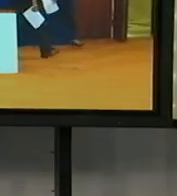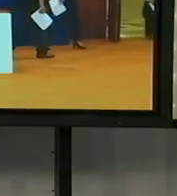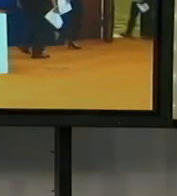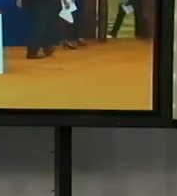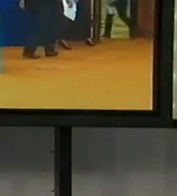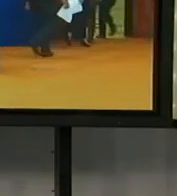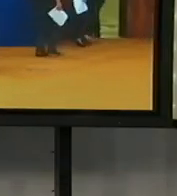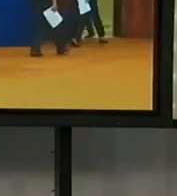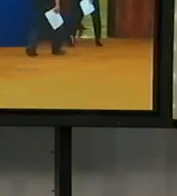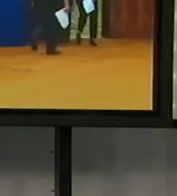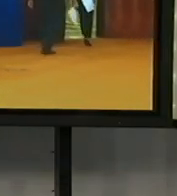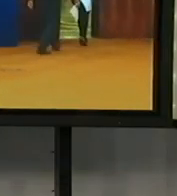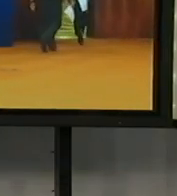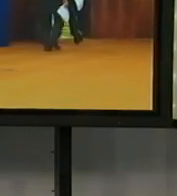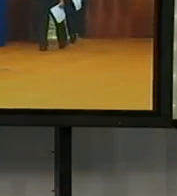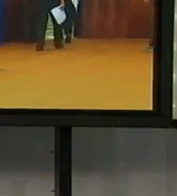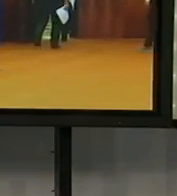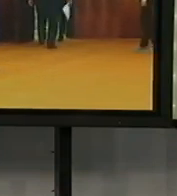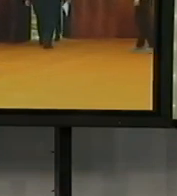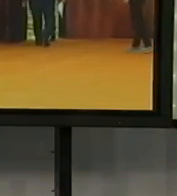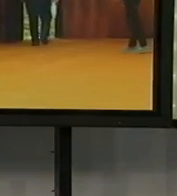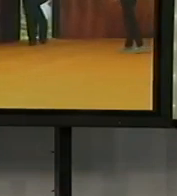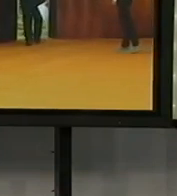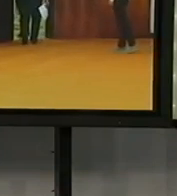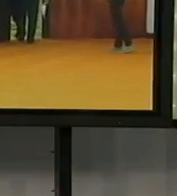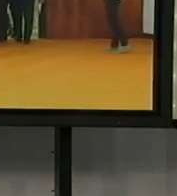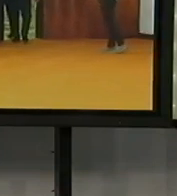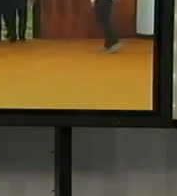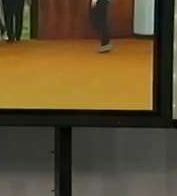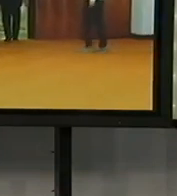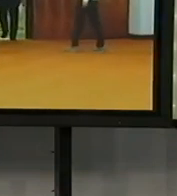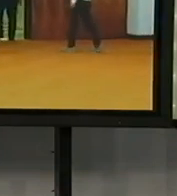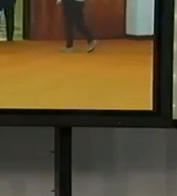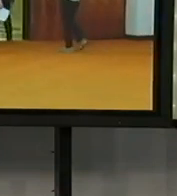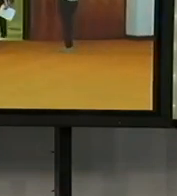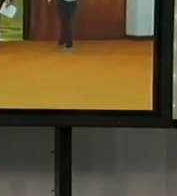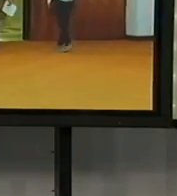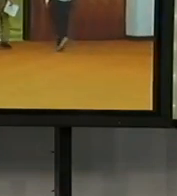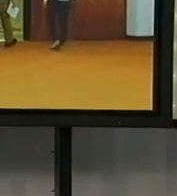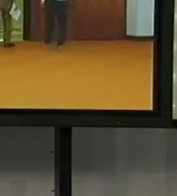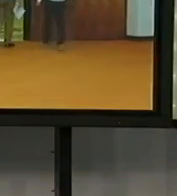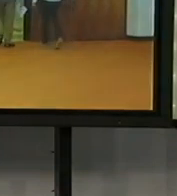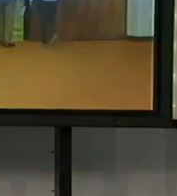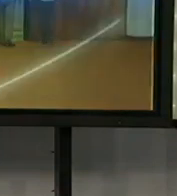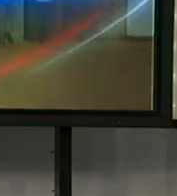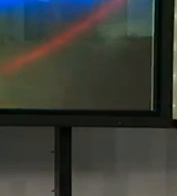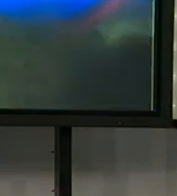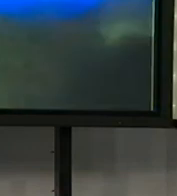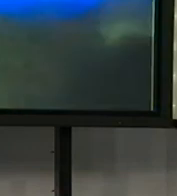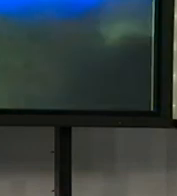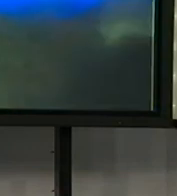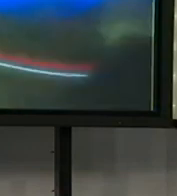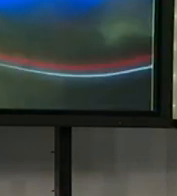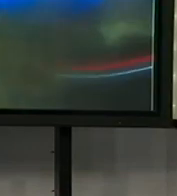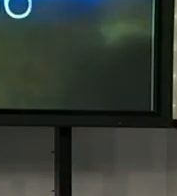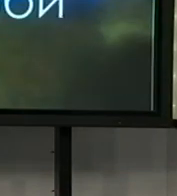Pratili smo konferenciju za novinare Kriznog štaba. Podsećamo, u Srbiji je prema zvaničnim podacima u poslednja 24 sata